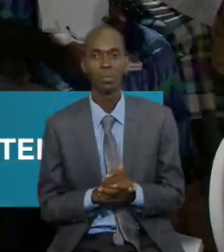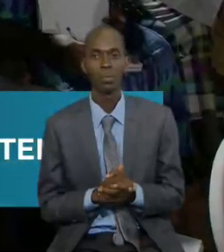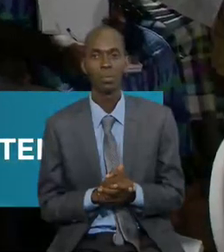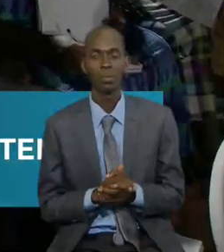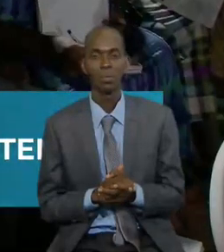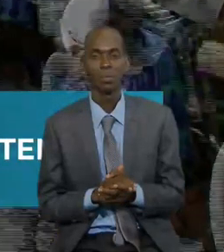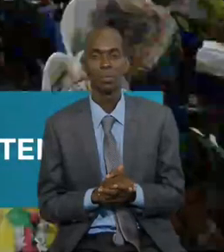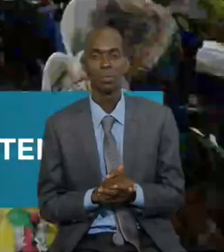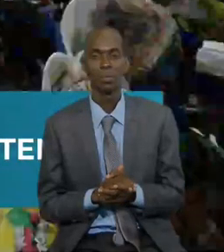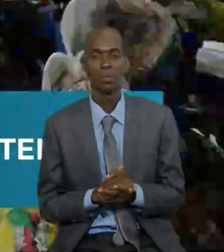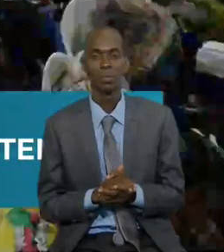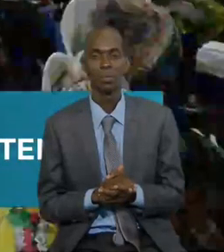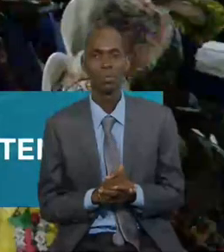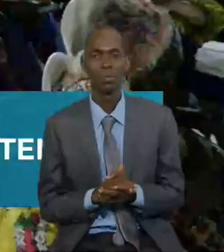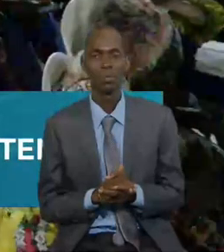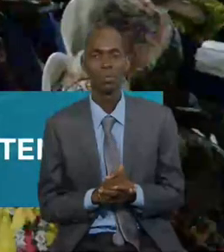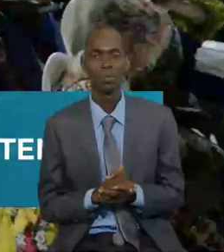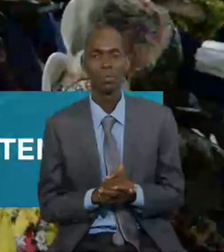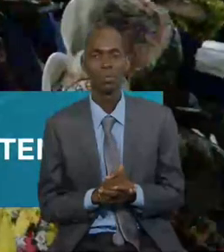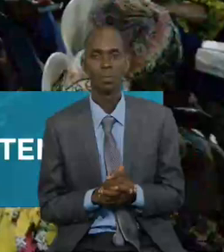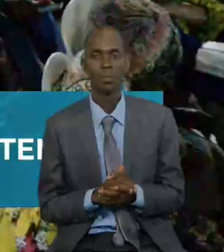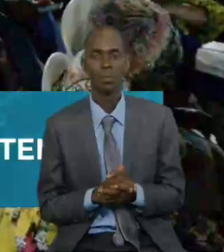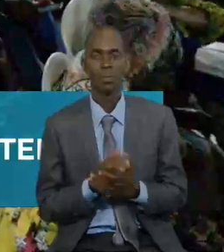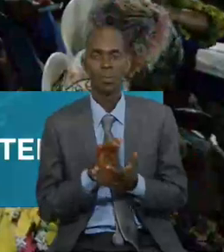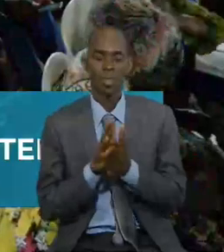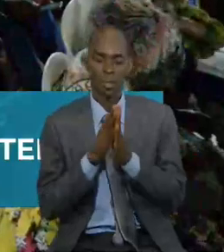bonnes intentions avec eux la paix